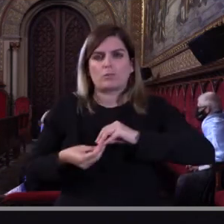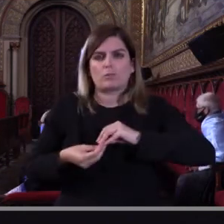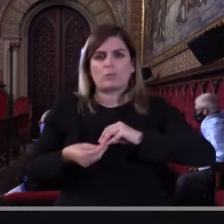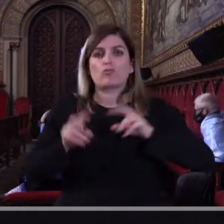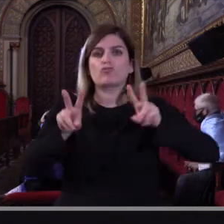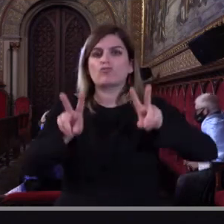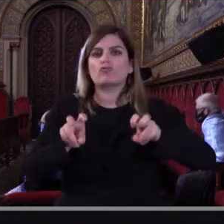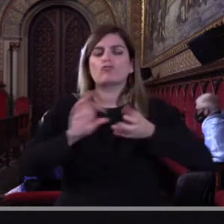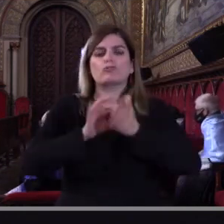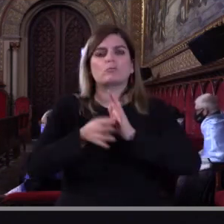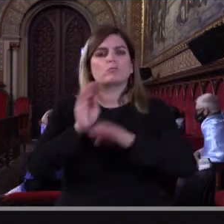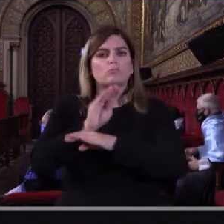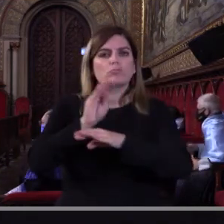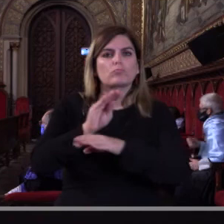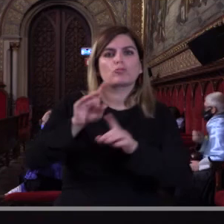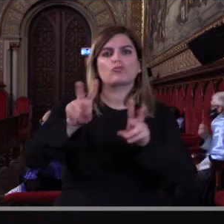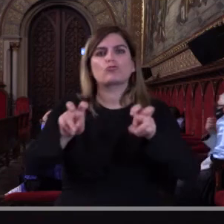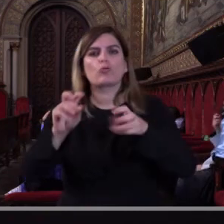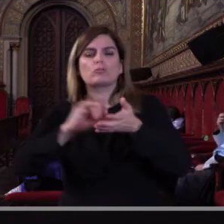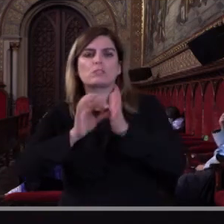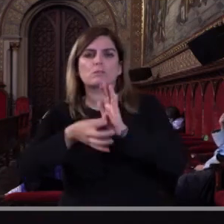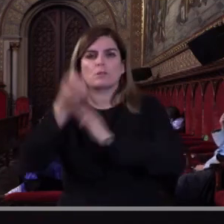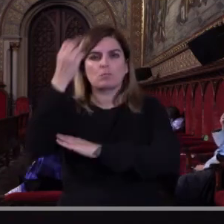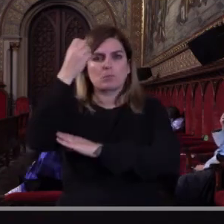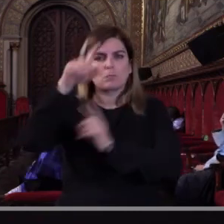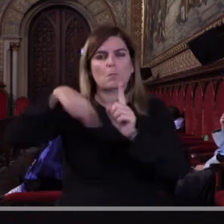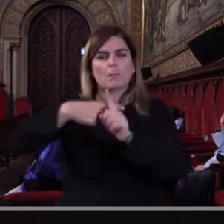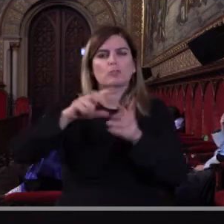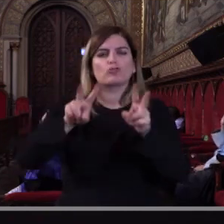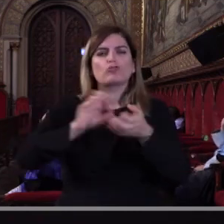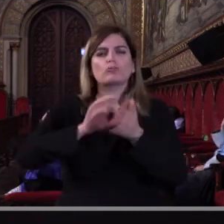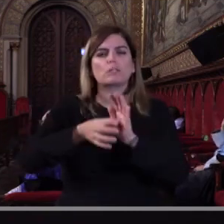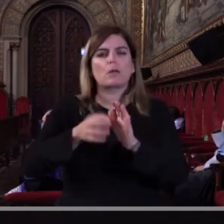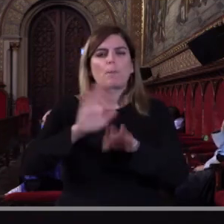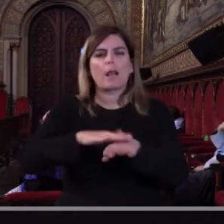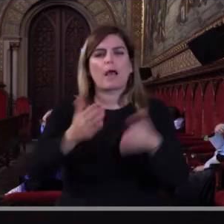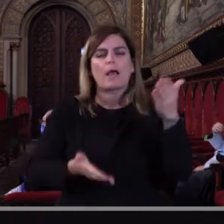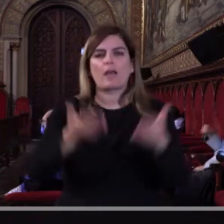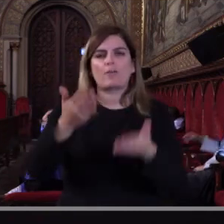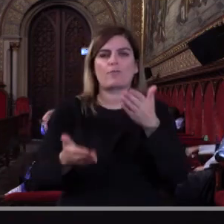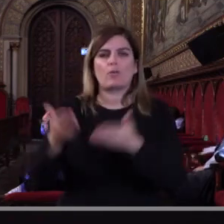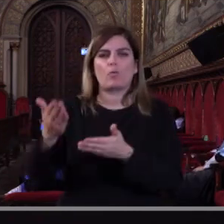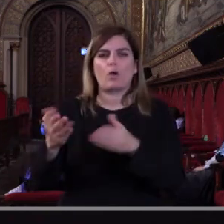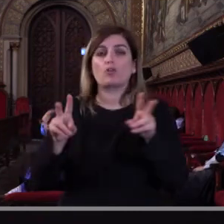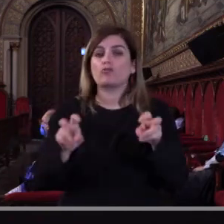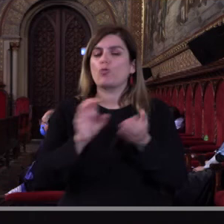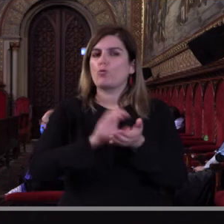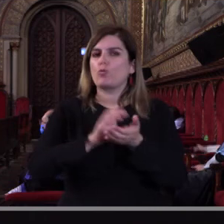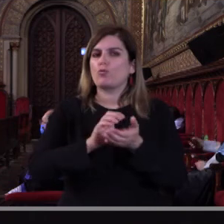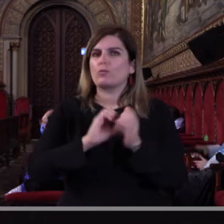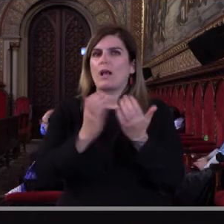maneres d'ensenyar, d'aprendre i d'avaluar, per preparar el nou curs acadèmic que avui